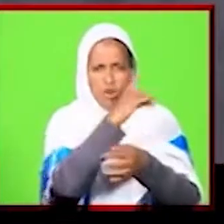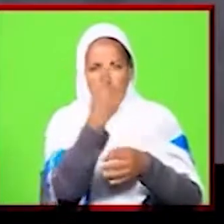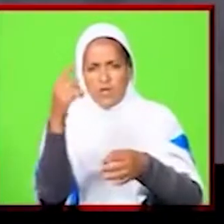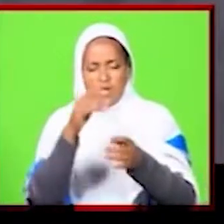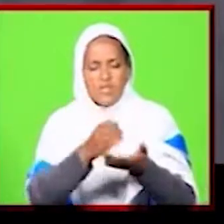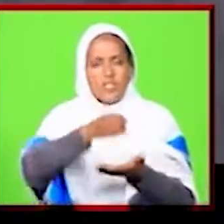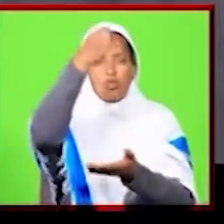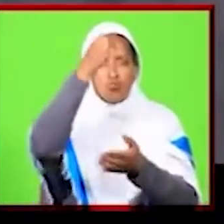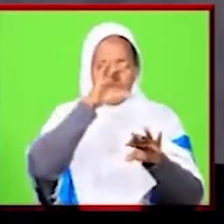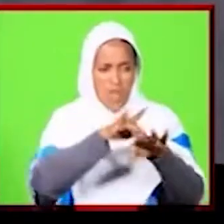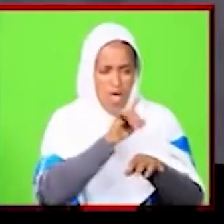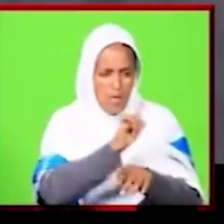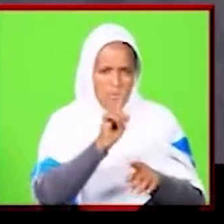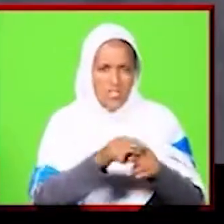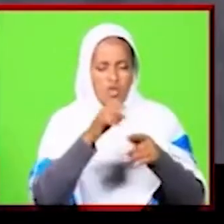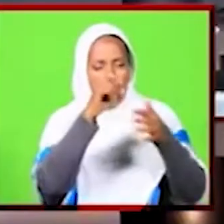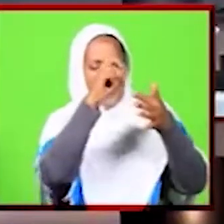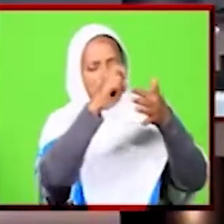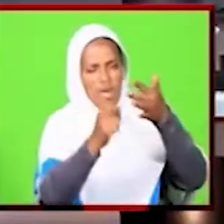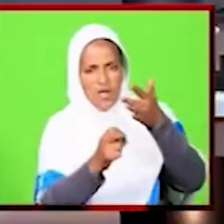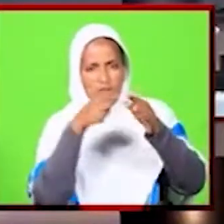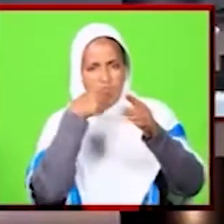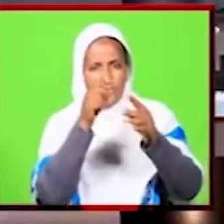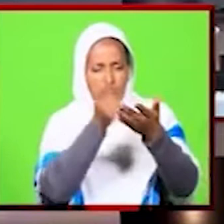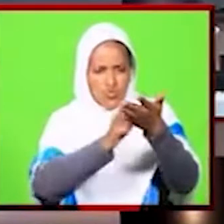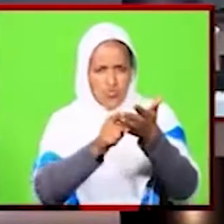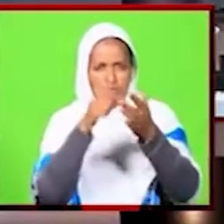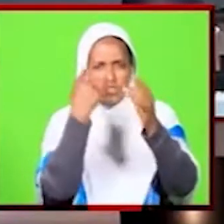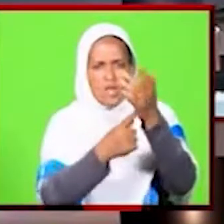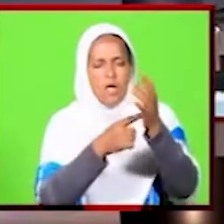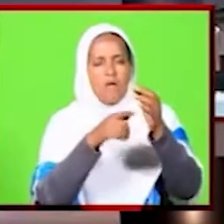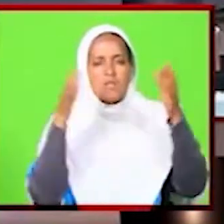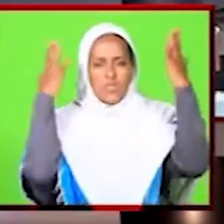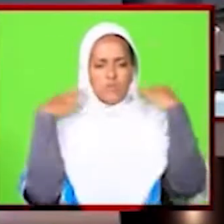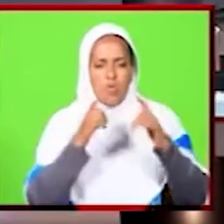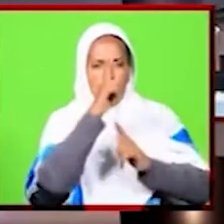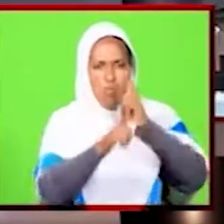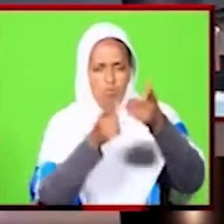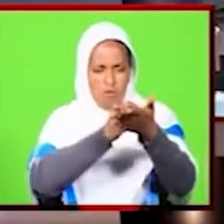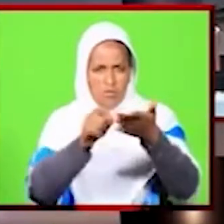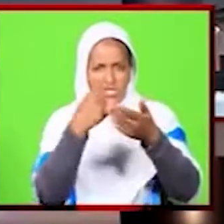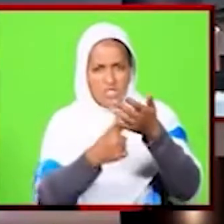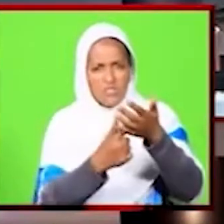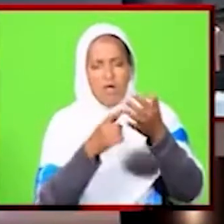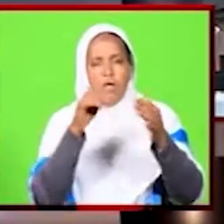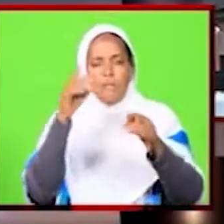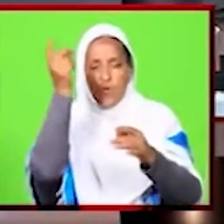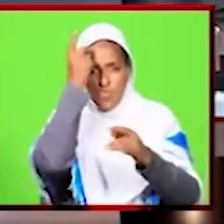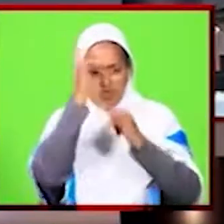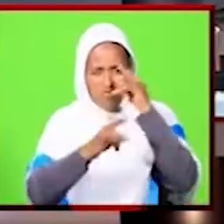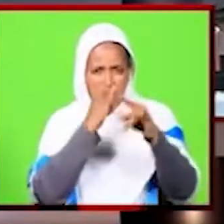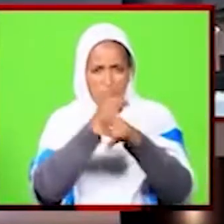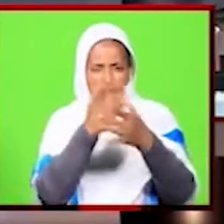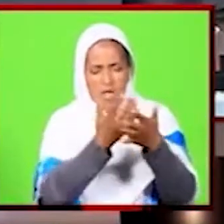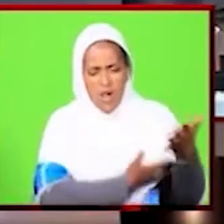በመቃብር ላይ እና በመሳሰሉ ከተገኙ ጽሁፎችና እንደውም አንዳንዶቹ ጠርሙሶች ቅሬቶች ላይ ወይን የሚል ጽሁፍ በዛን ጊዜ የግብፃውያን ቋንቋ ሁሉ ተጽፎ